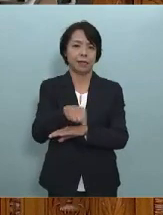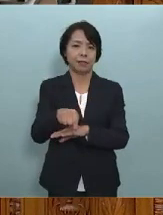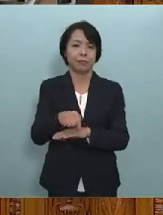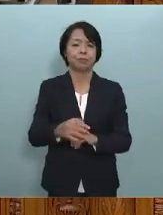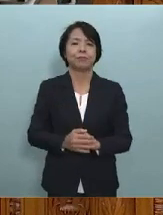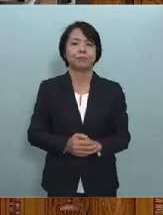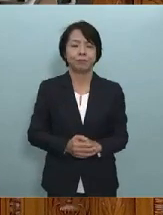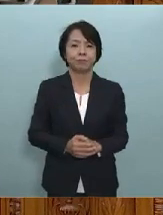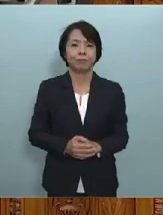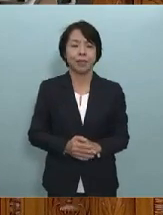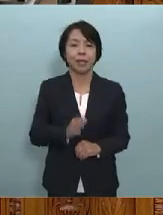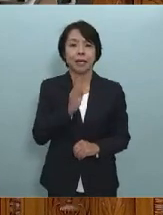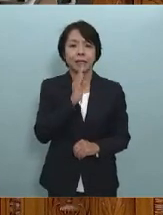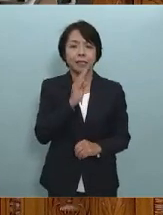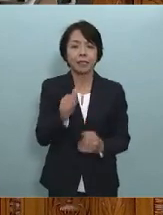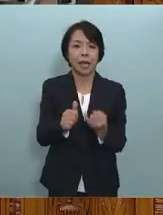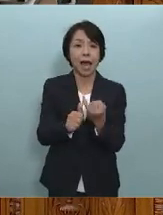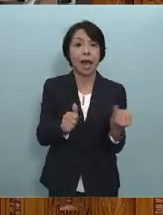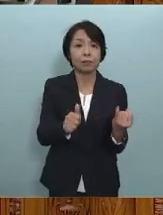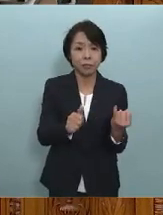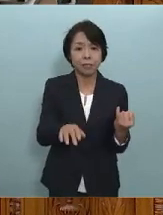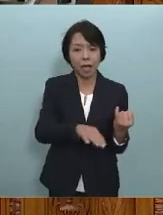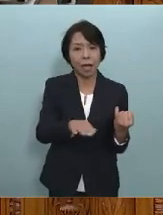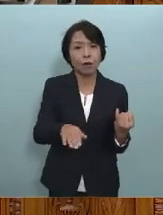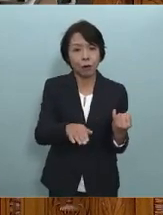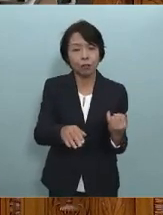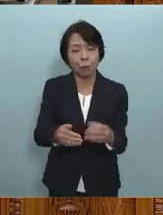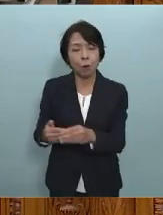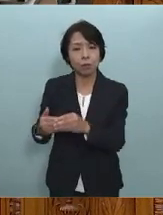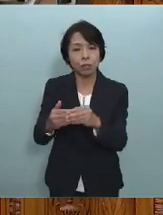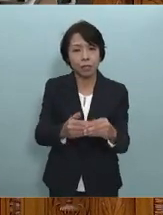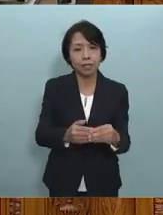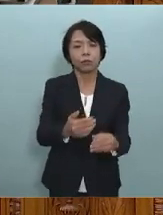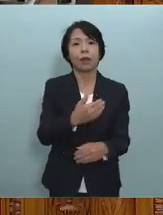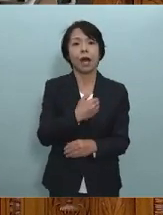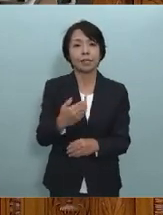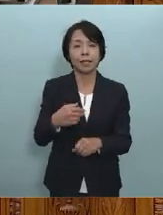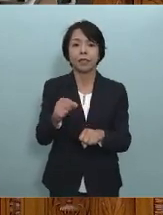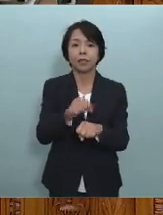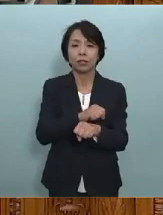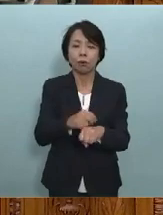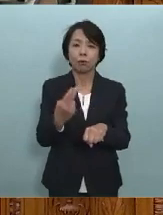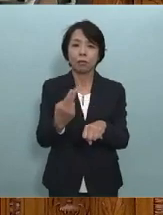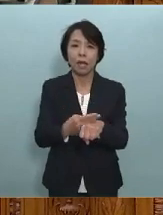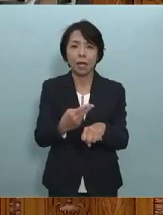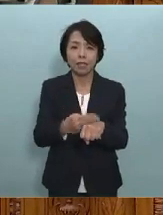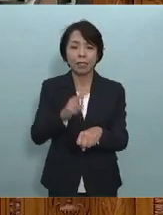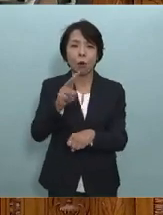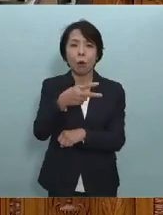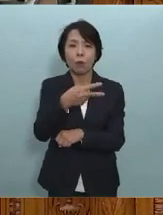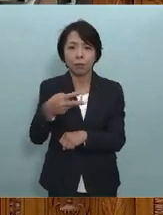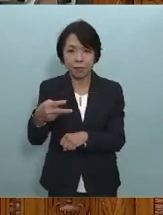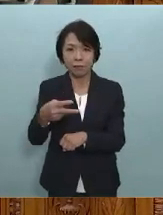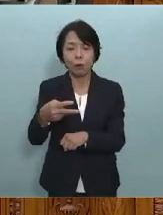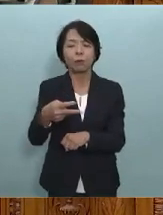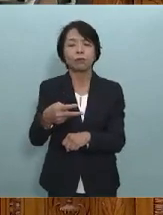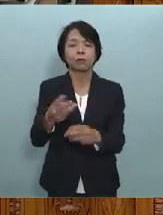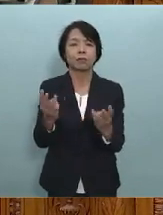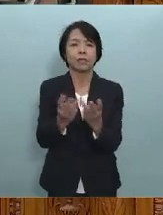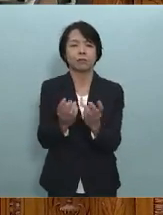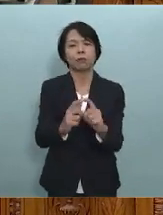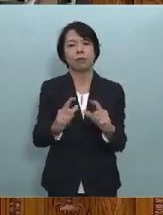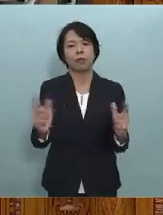にや子供を道することができる特定技能2号を拡充しまし